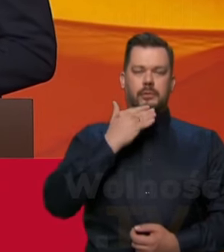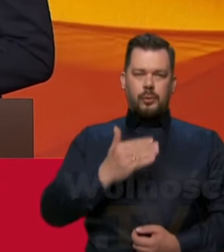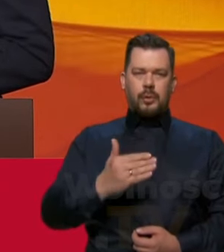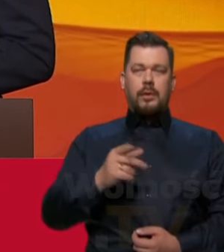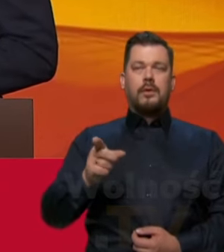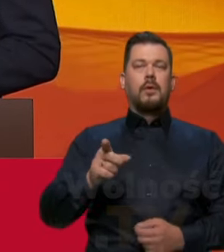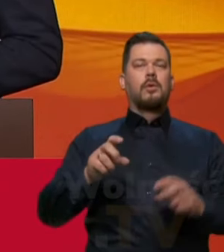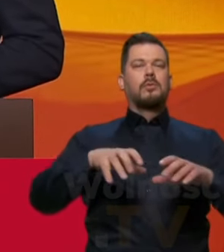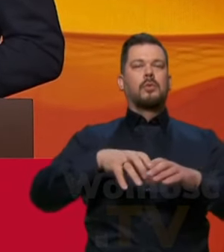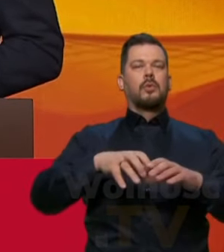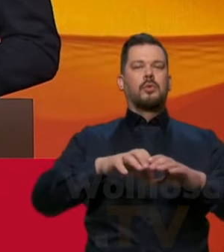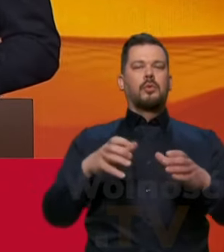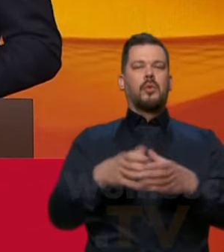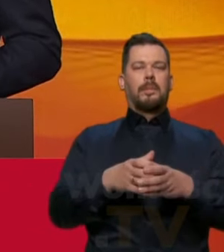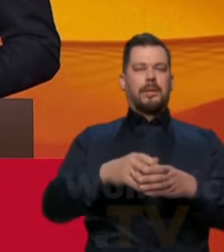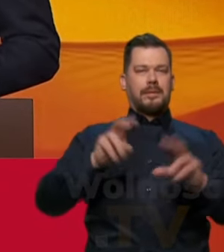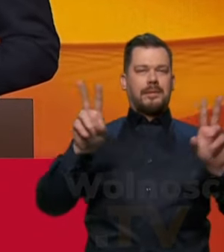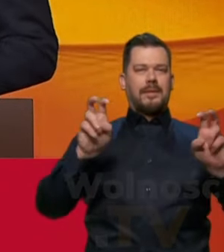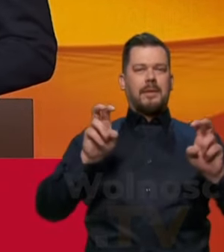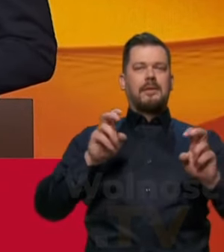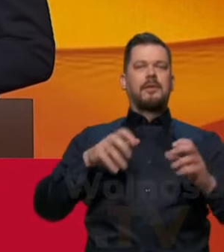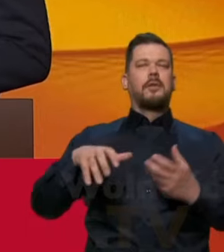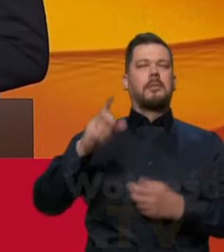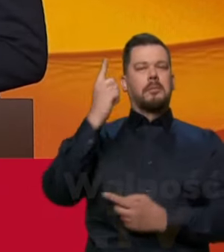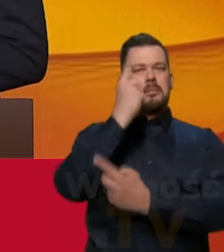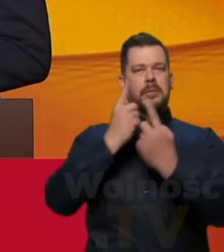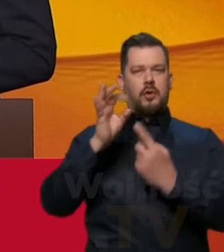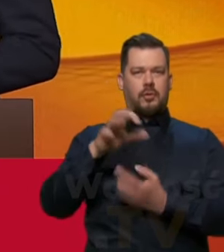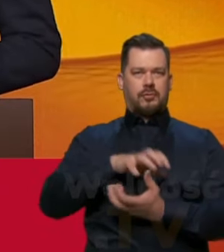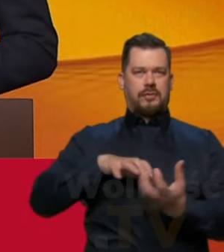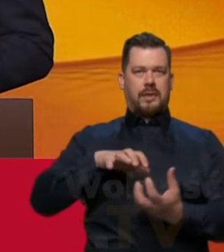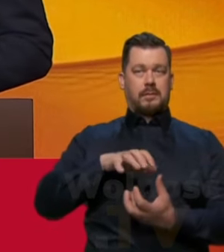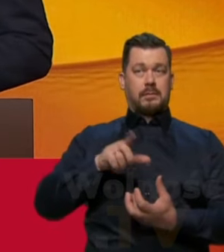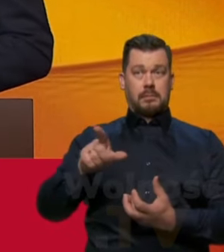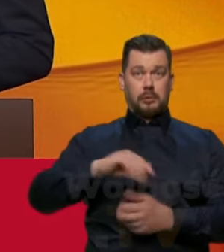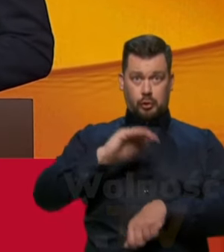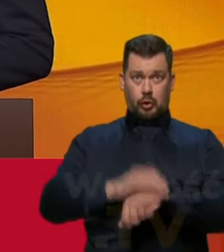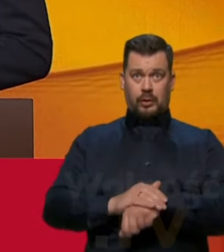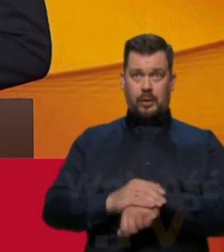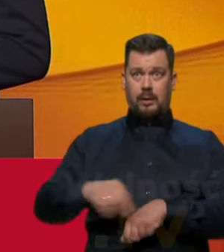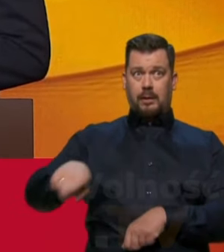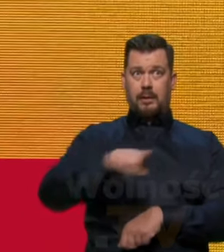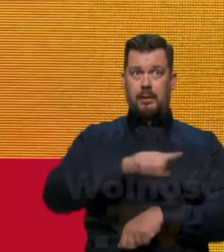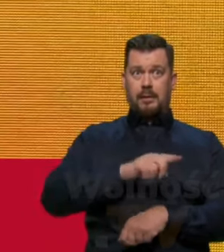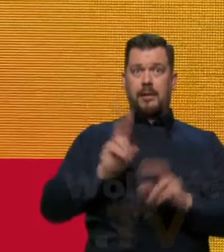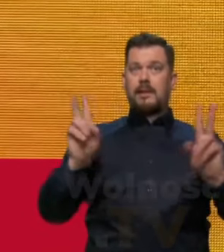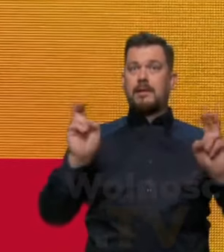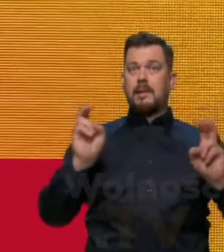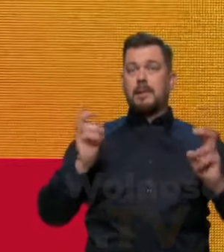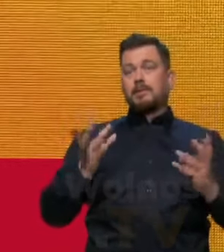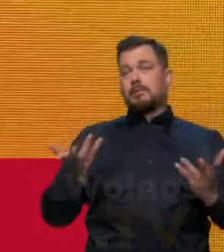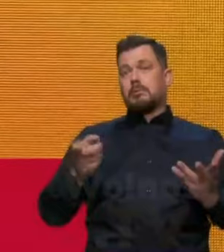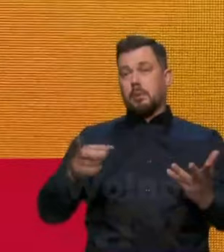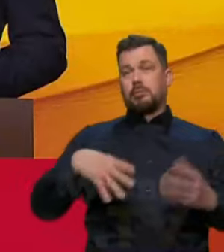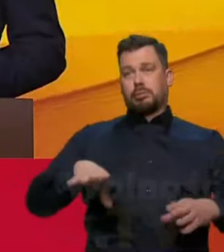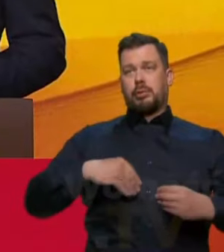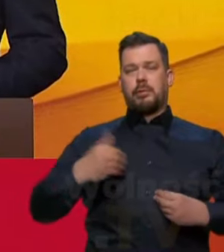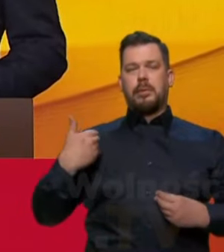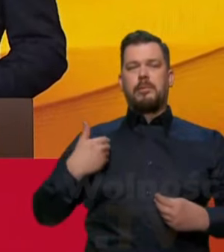to kategoria światopogląd i wszyscy wspólnie przed debatą zgodziliśmy się co do tego, że w takiej kategorii także będziemy